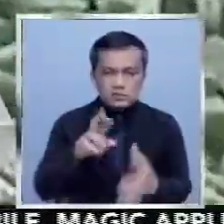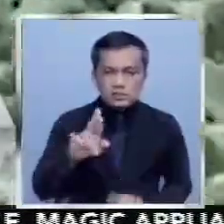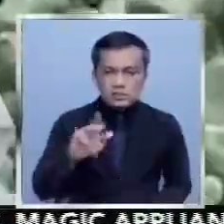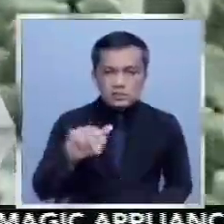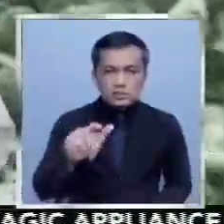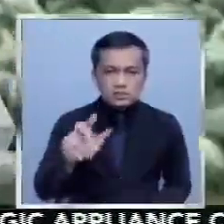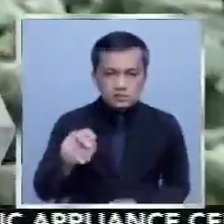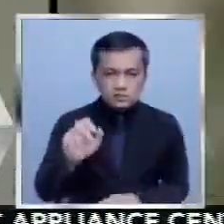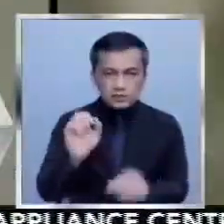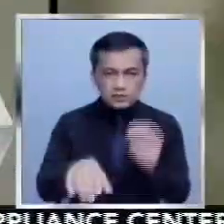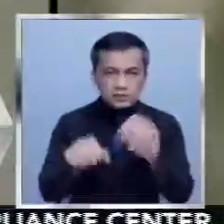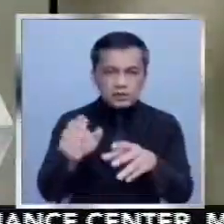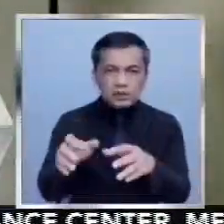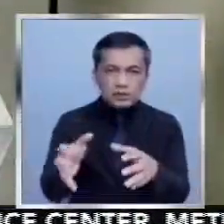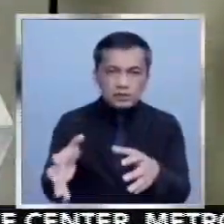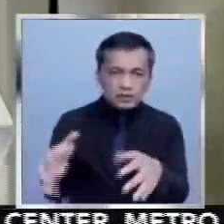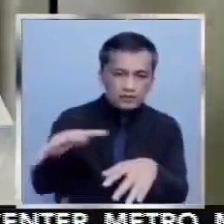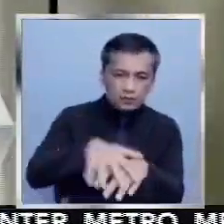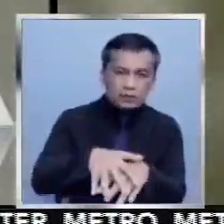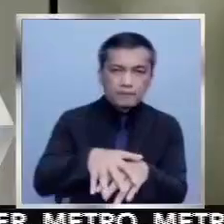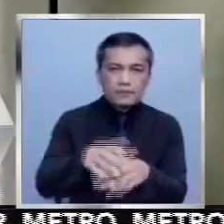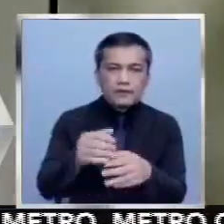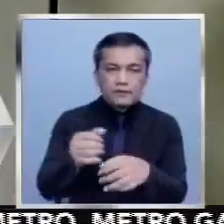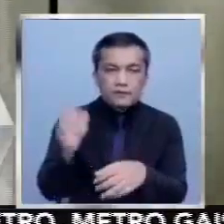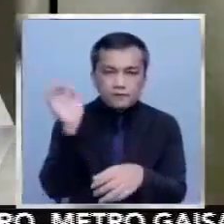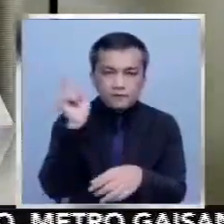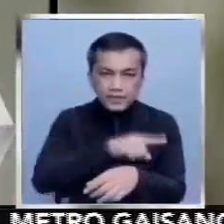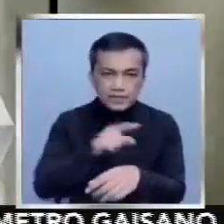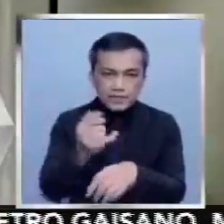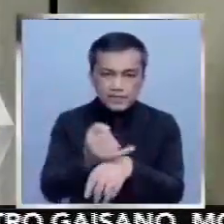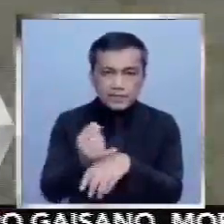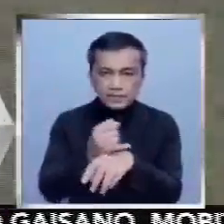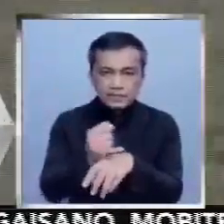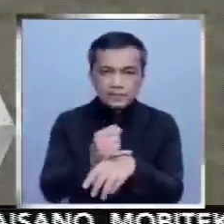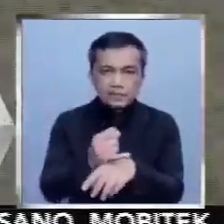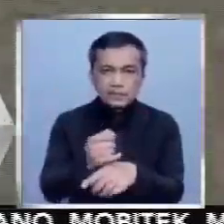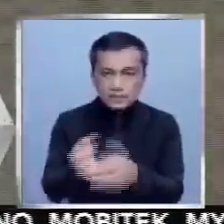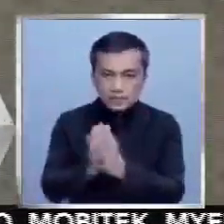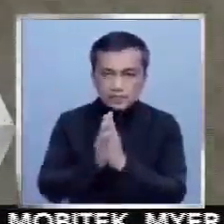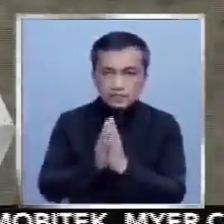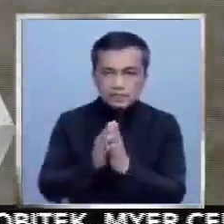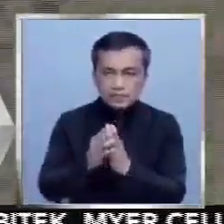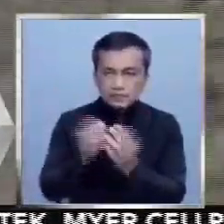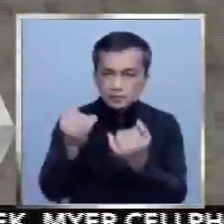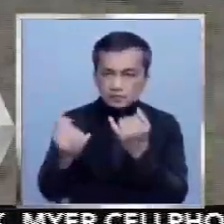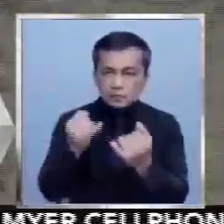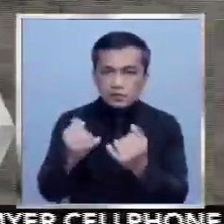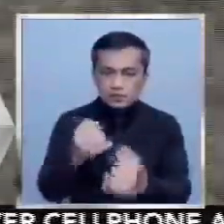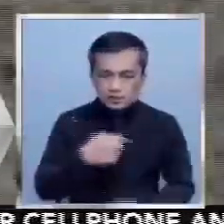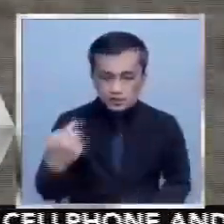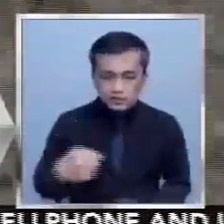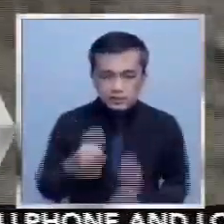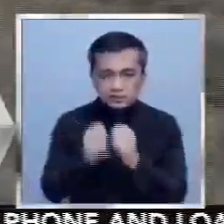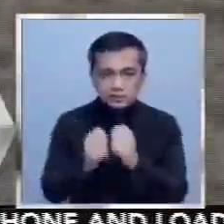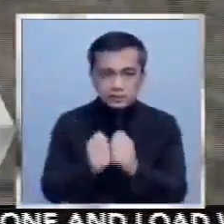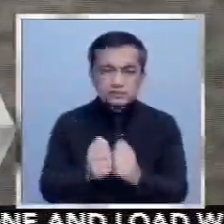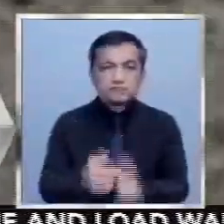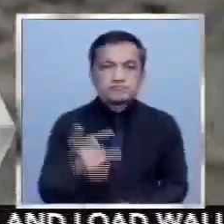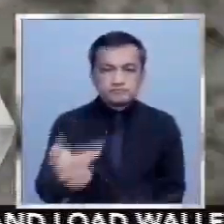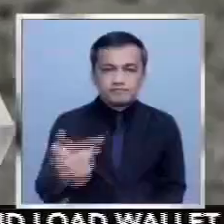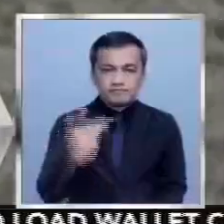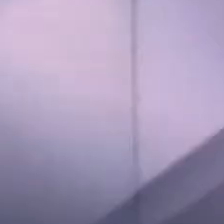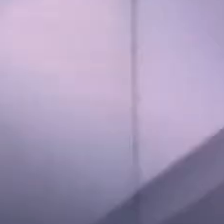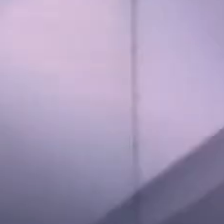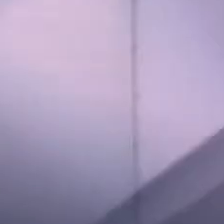mga artificial island. Hinihingan pa namin ng pahayag ang Chinese Embassy. Para sa GMA Integrated News, Joseph Morong, nakatutok